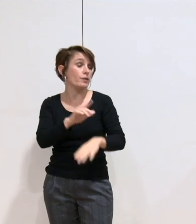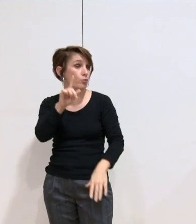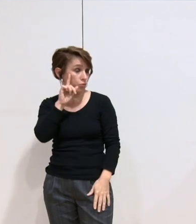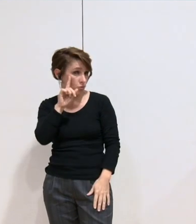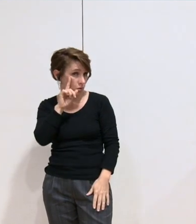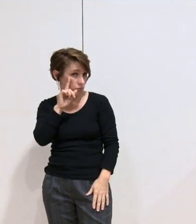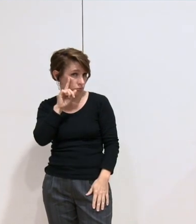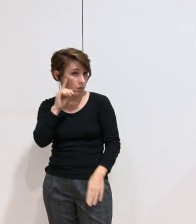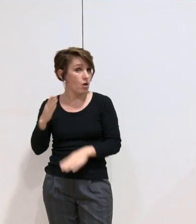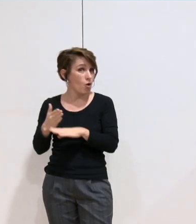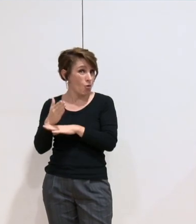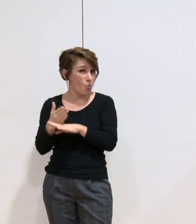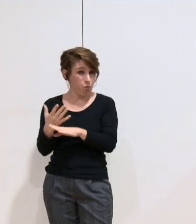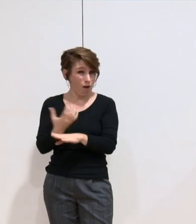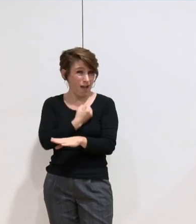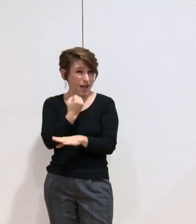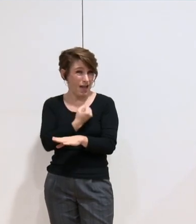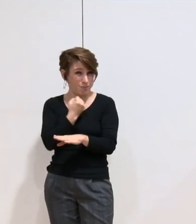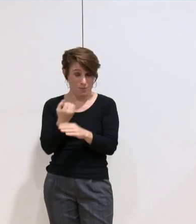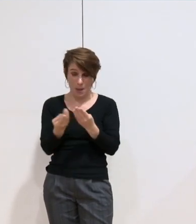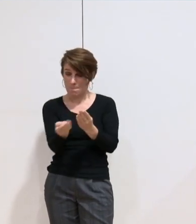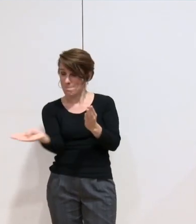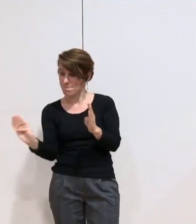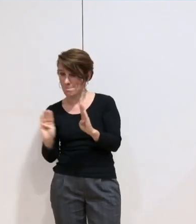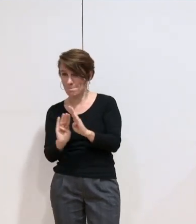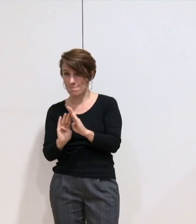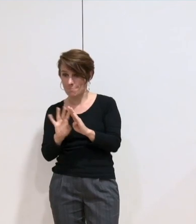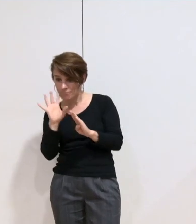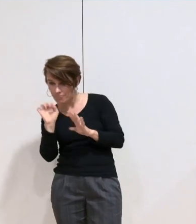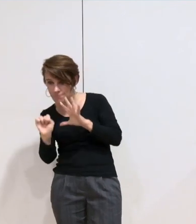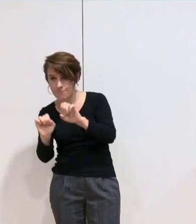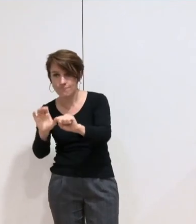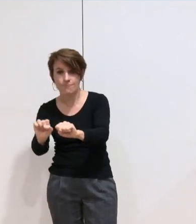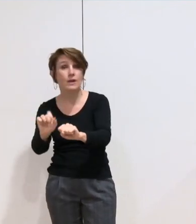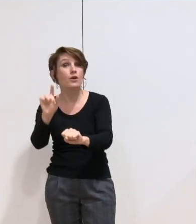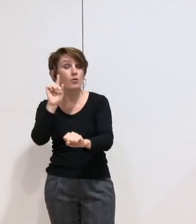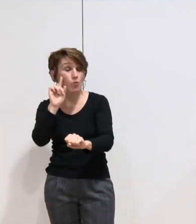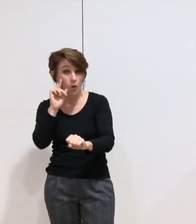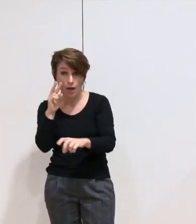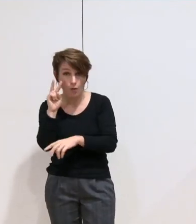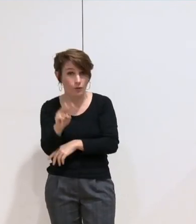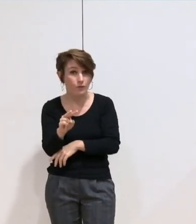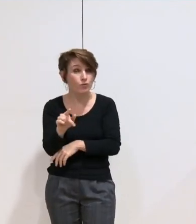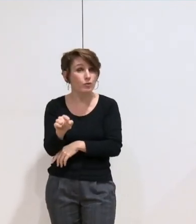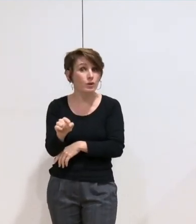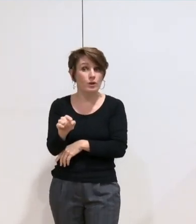fait, étant donné qu'il y a des parties qui étaient couvertes, dont on avait les photos